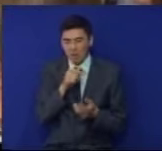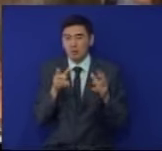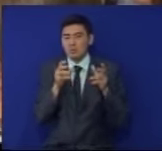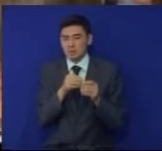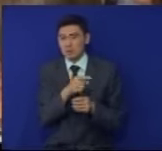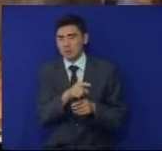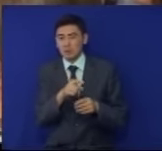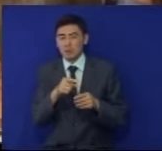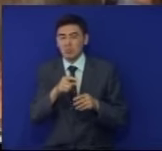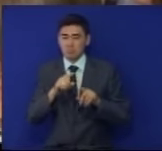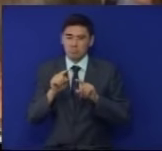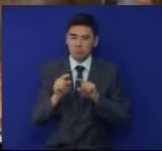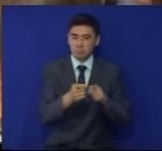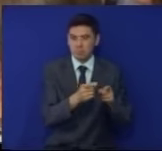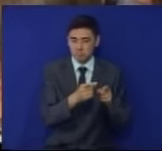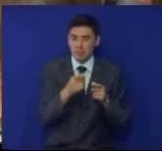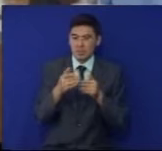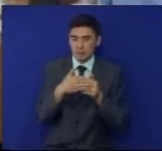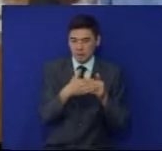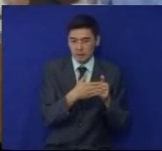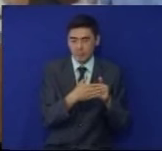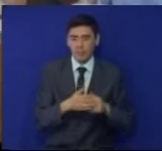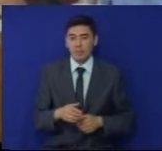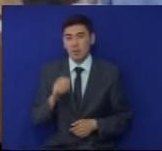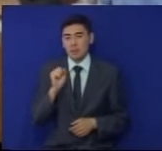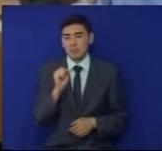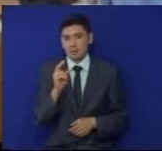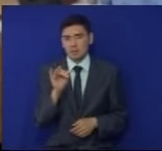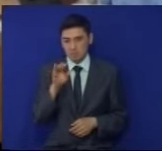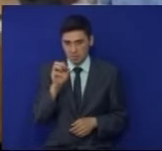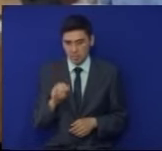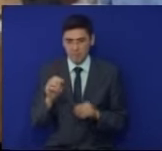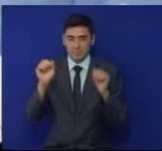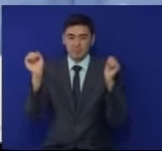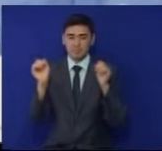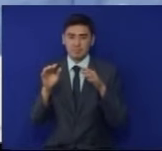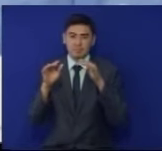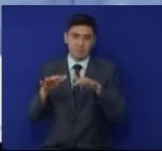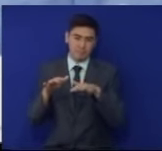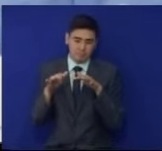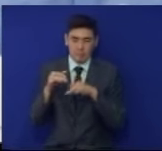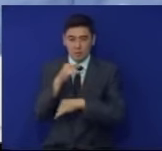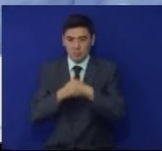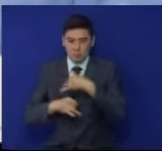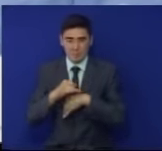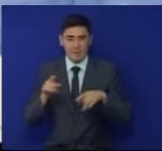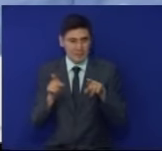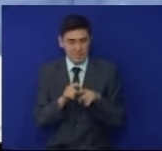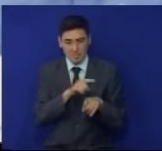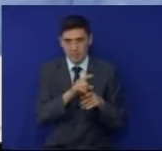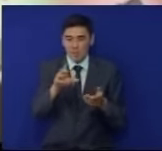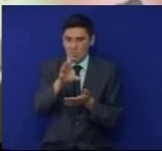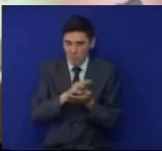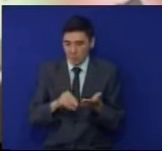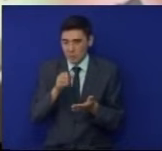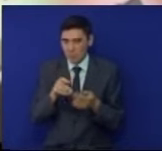уголовной ответственности. Чтобы не допустить ошибки коллег, в районном акимате состоялось заседание по рассмотрению и устранению ситуаций, способствующих совершению